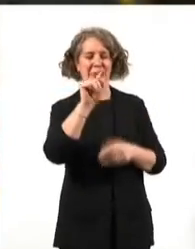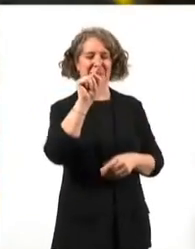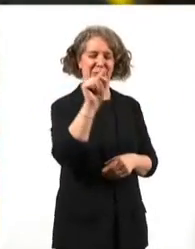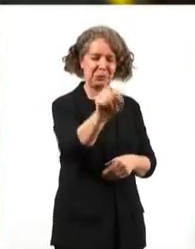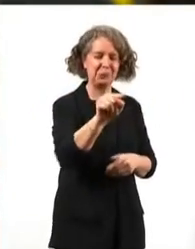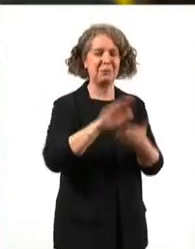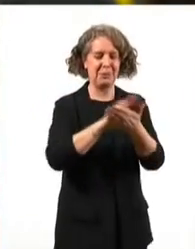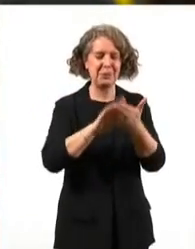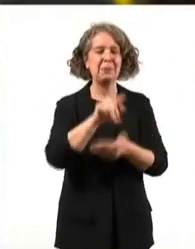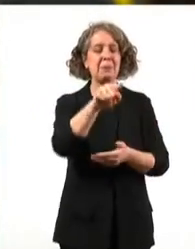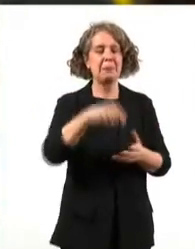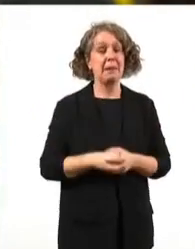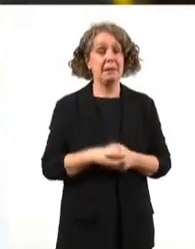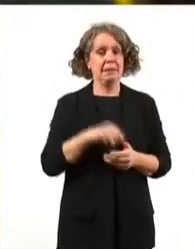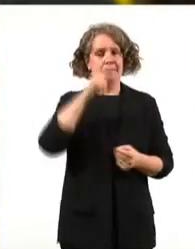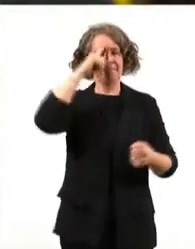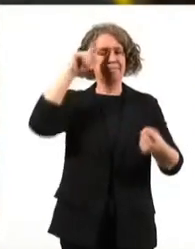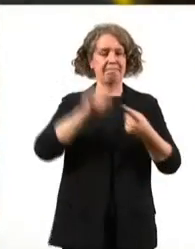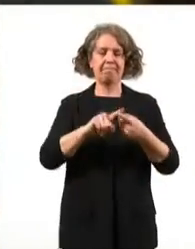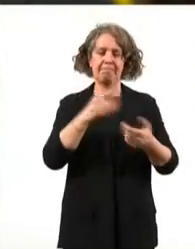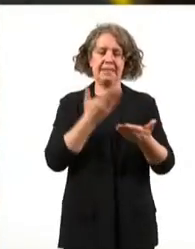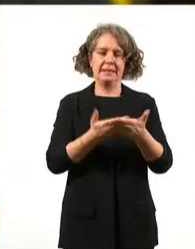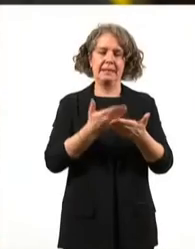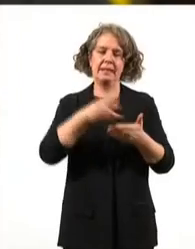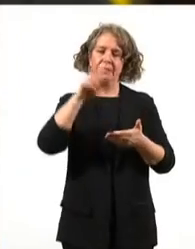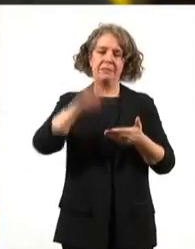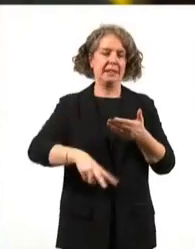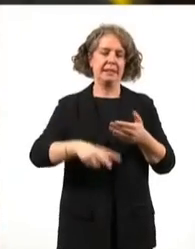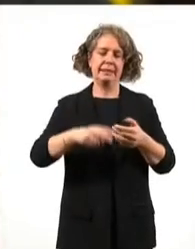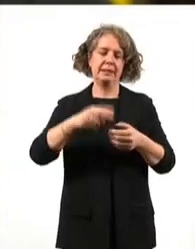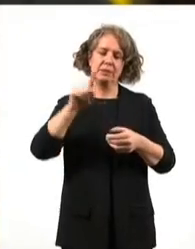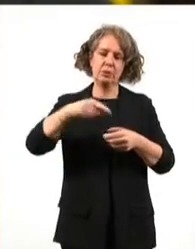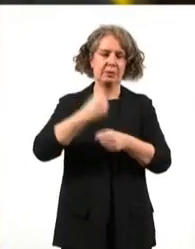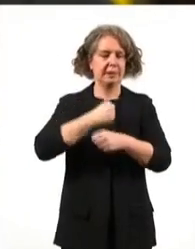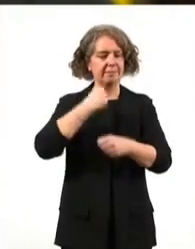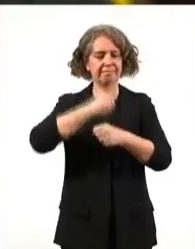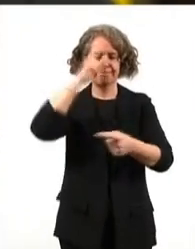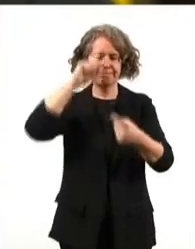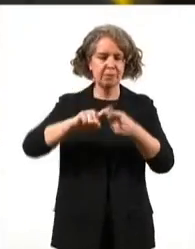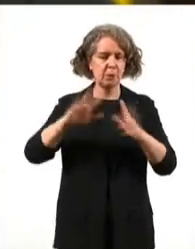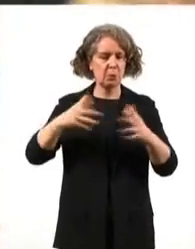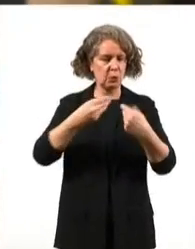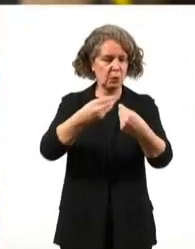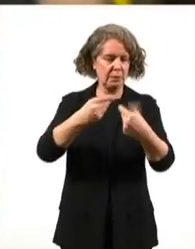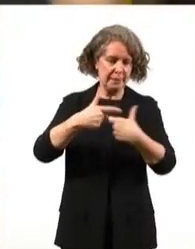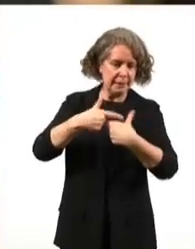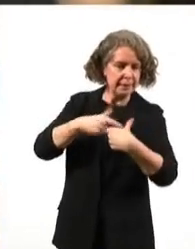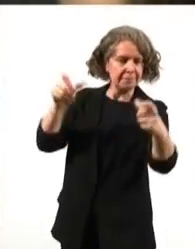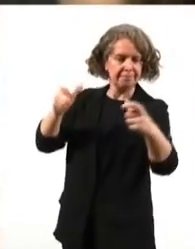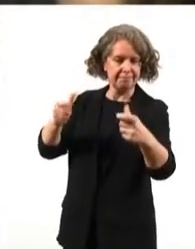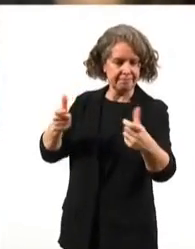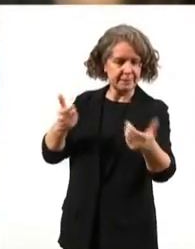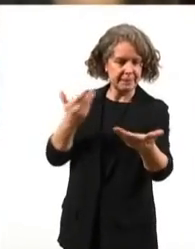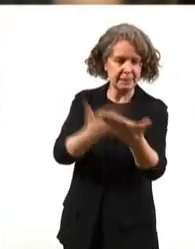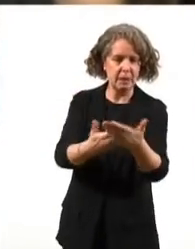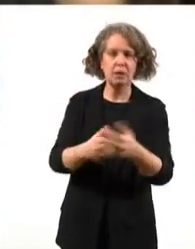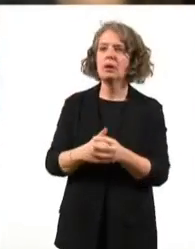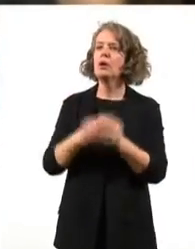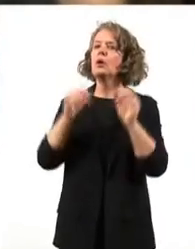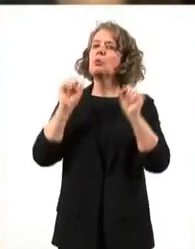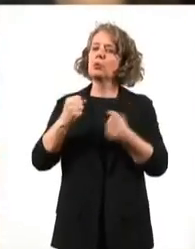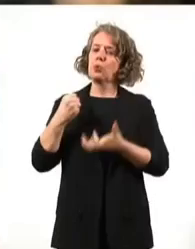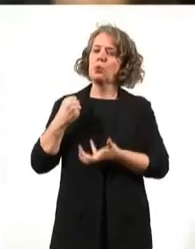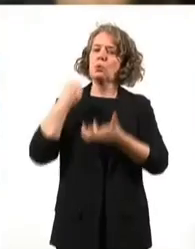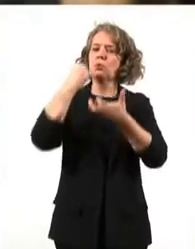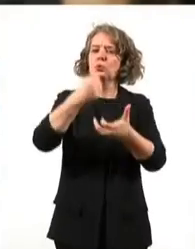Et sur cette partie-là, c'est vrai qu'il y a vraiment un travail à faire d'accès. Donc ensuite, quand ils ont la bourse, ils peuvent avoir la bourse sur